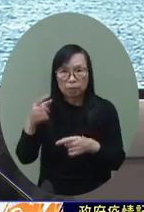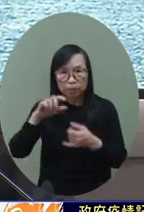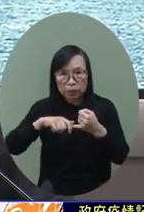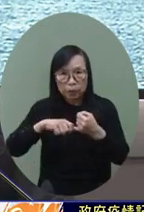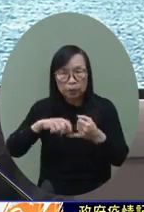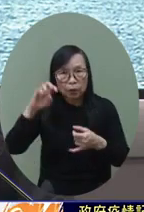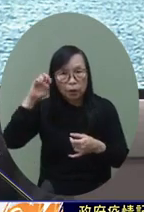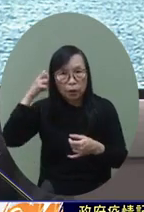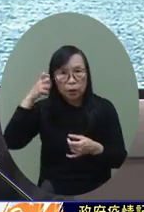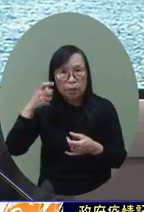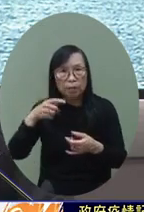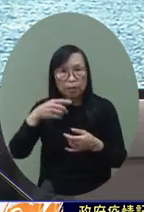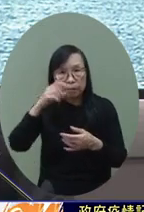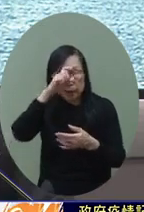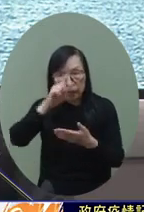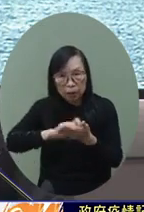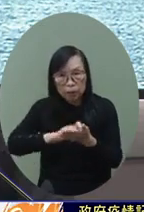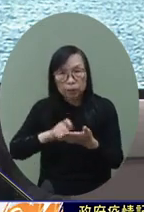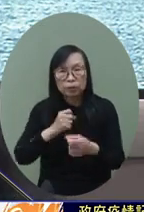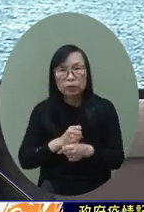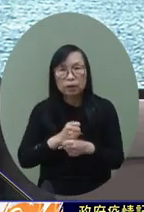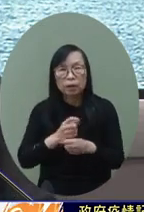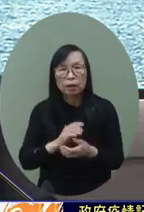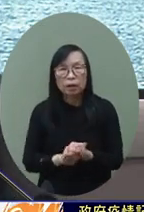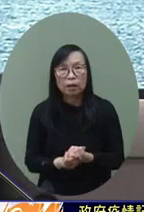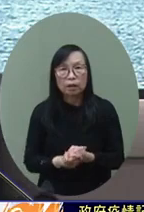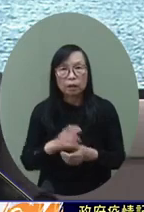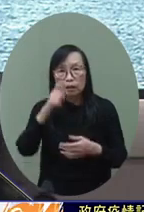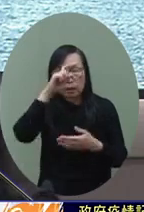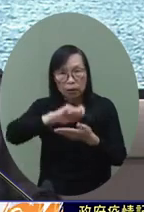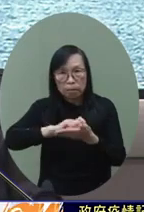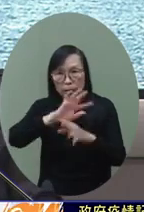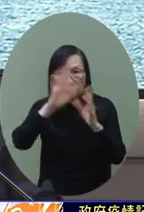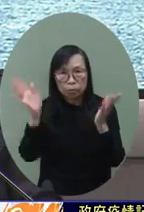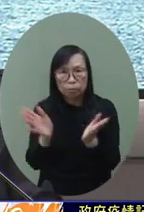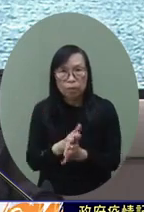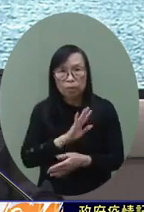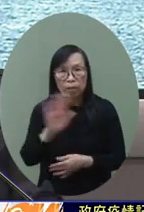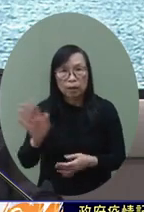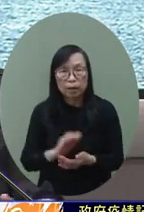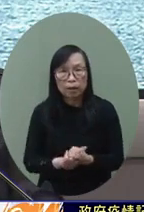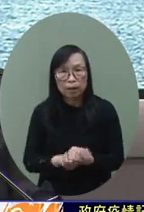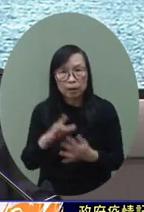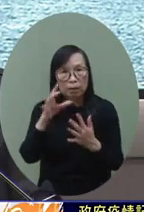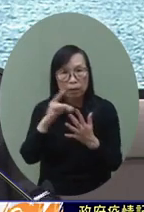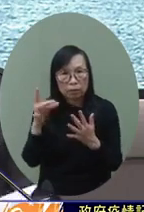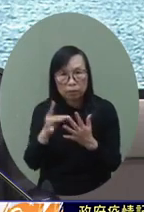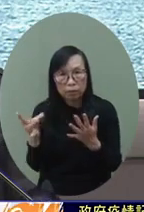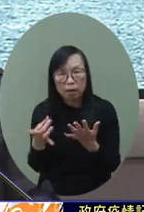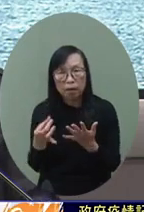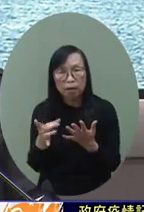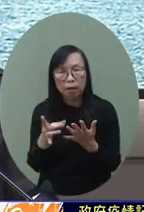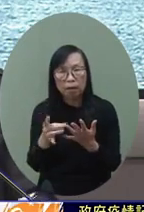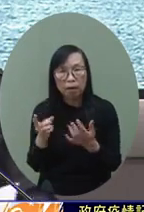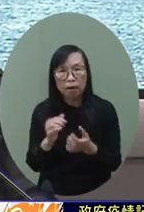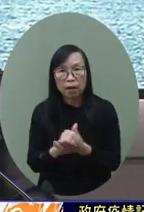嗰陣時某一啲嘅記錄做，咁但係呢個咧個記錄可能唔係全面嘅，因為有啲居民佢可能唔係選擇去一啲即係嗰